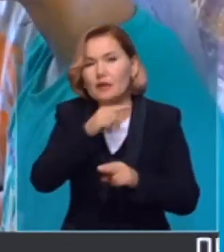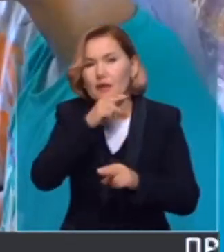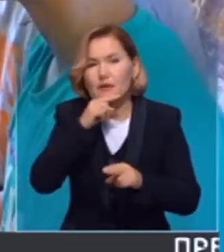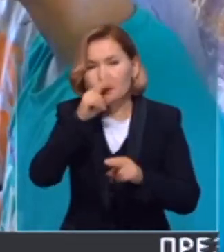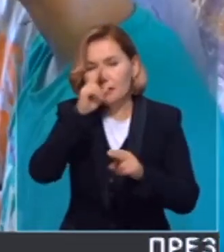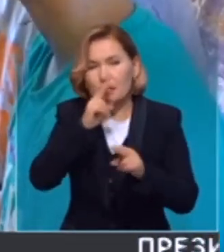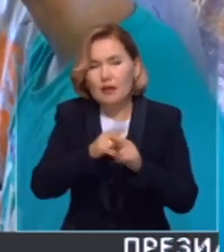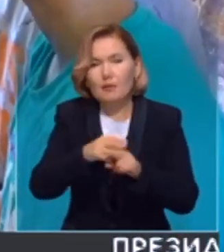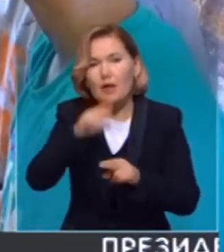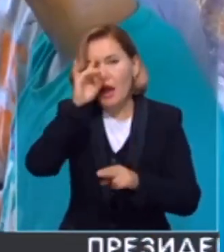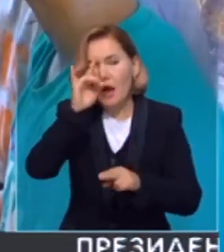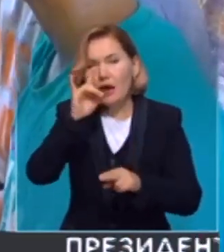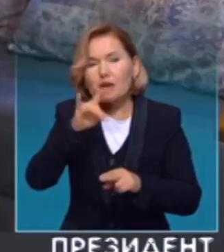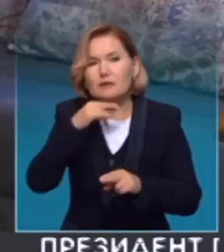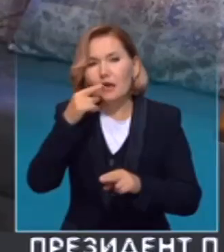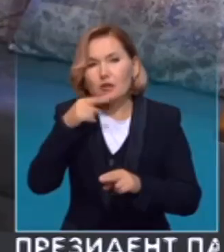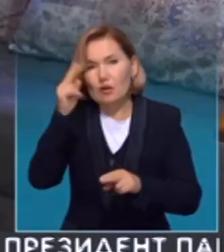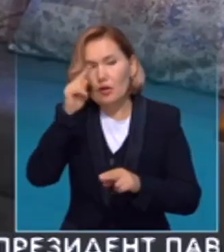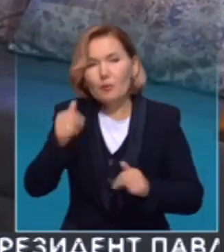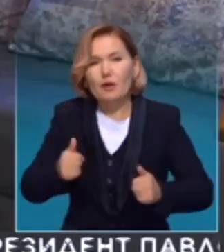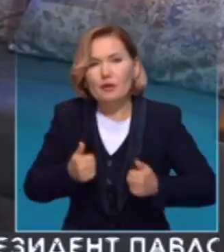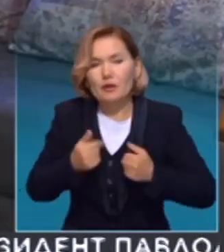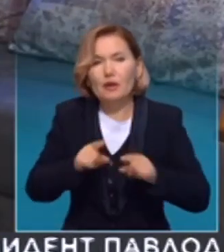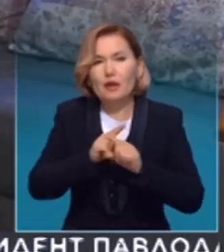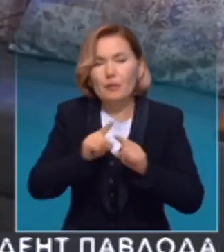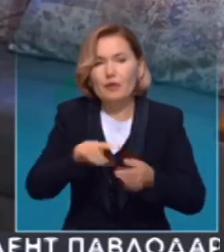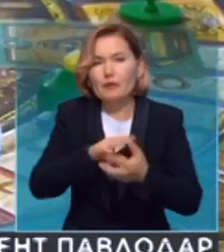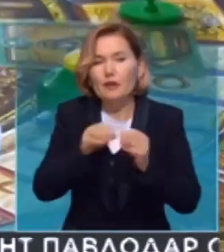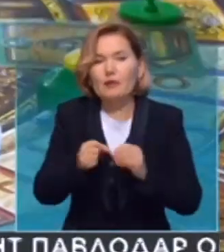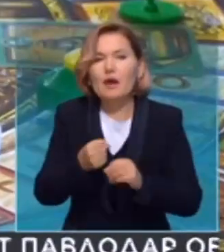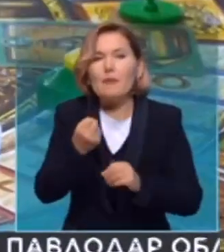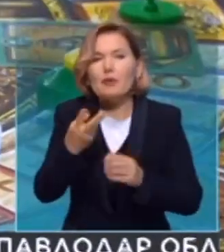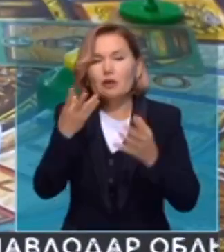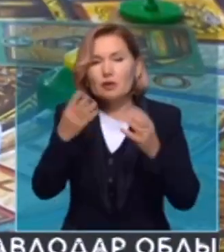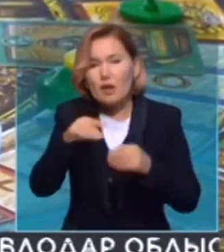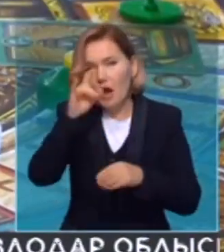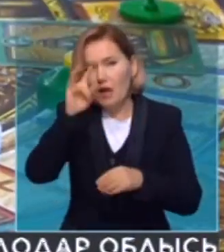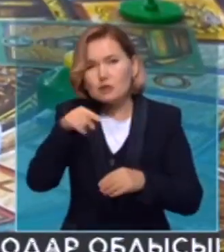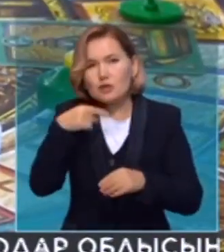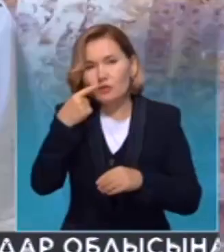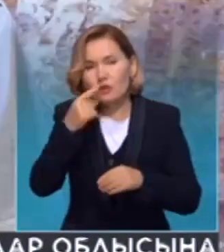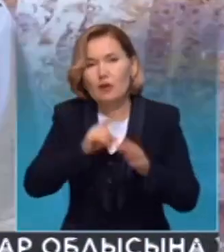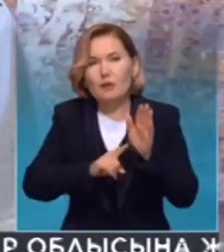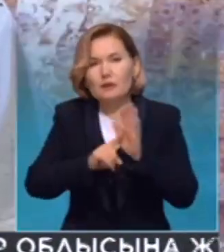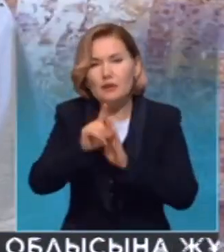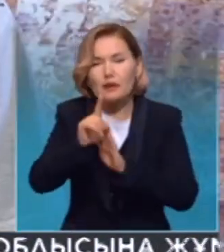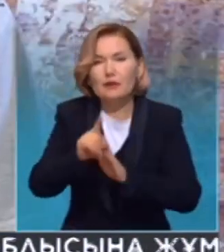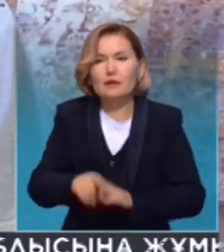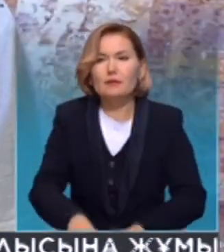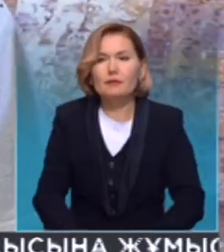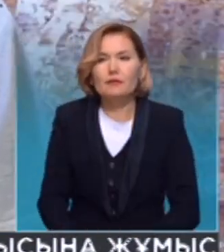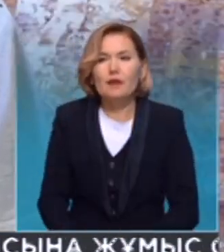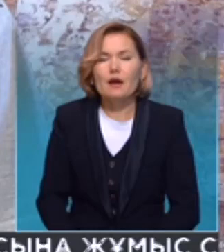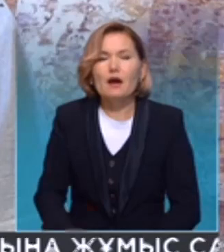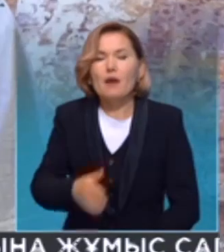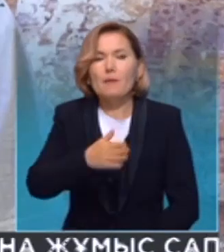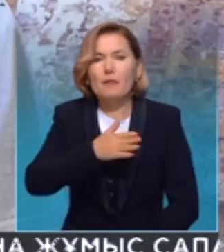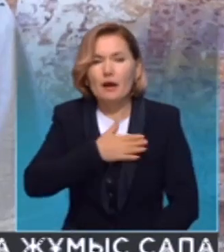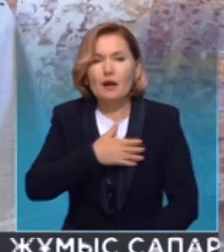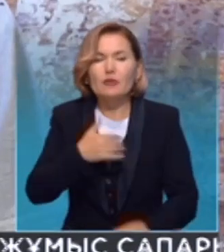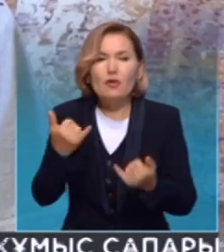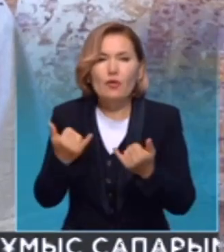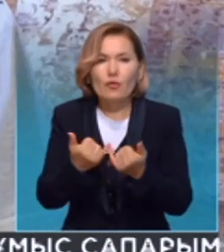балаларға қарағанда тіл үйренуге деген құлшыныстары ерекше. Бірнеше күннің ішінде қазақша сөйлем құрай бастаған. Қонақжай отбасы маған